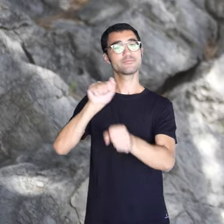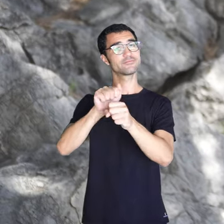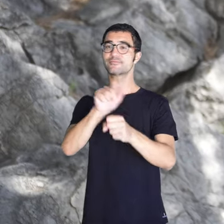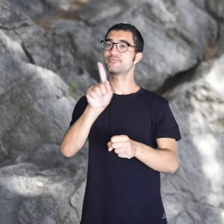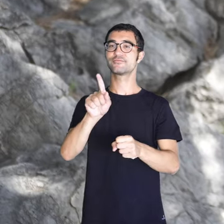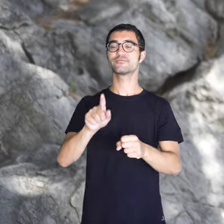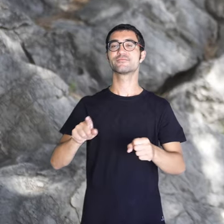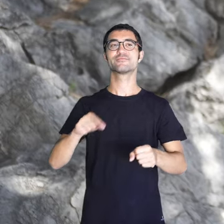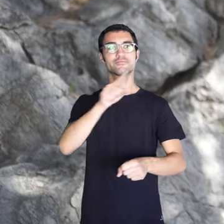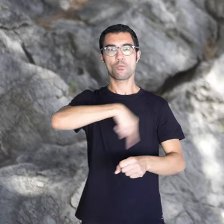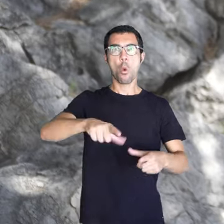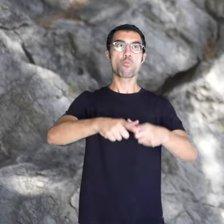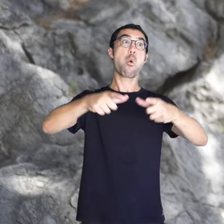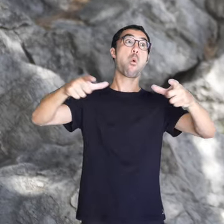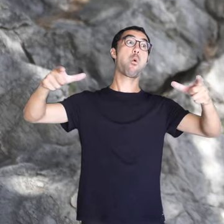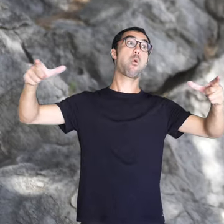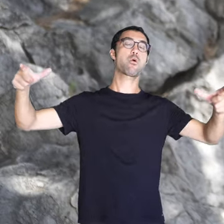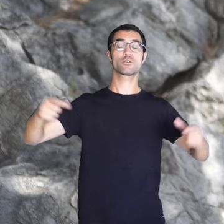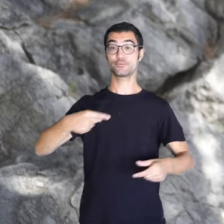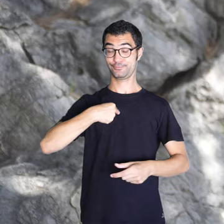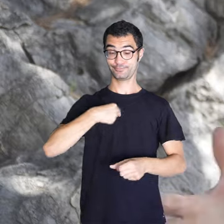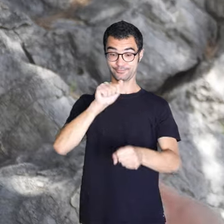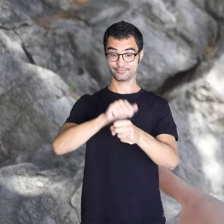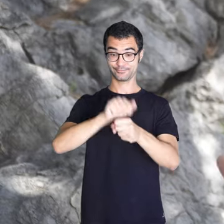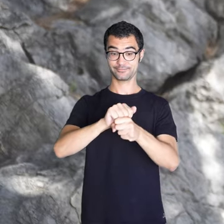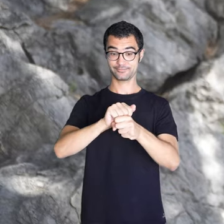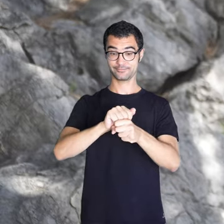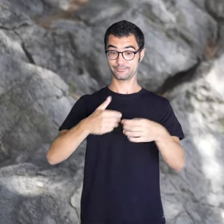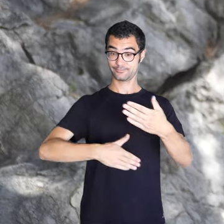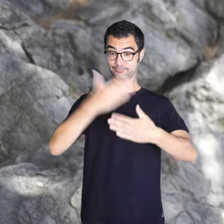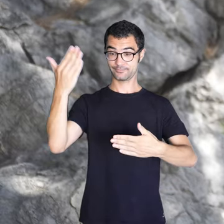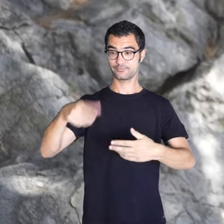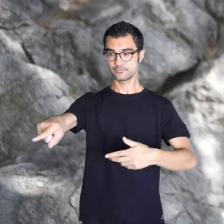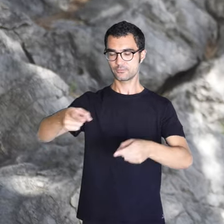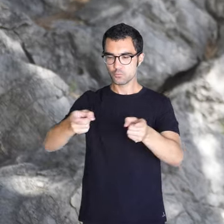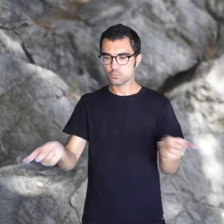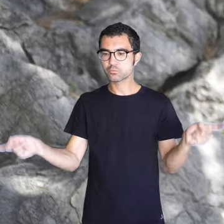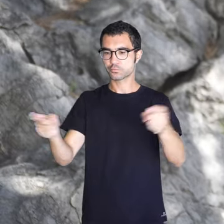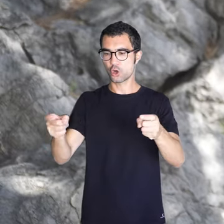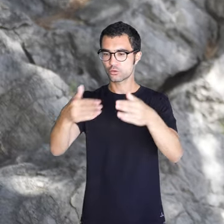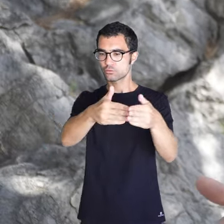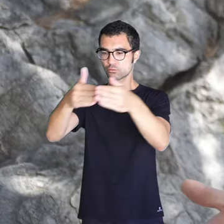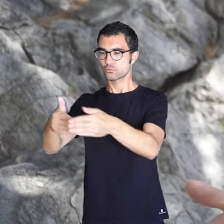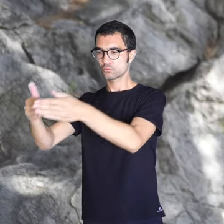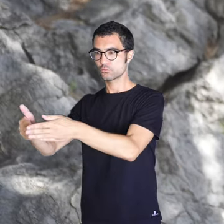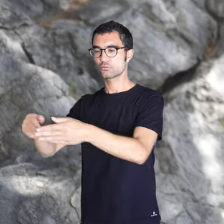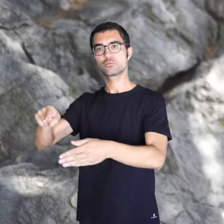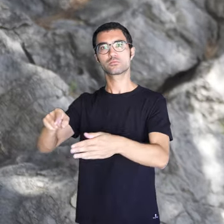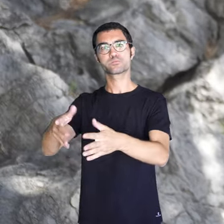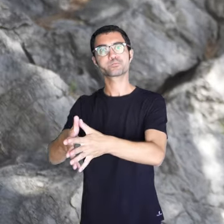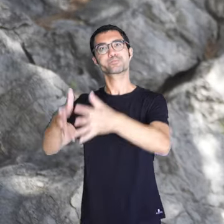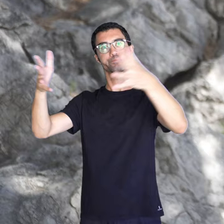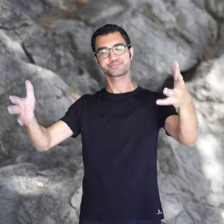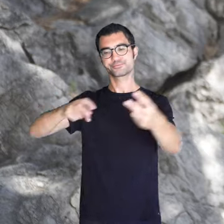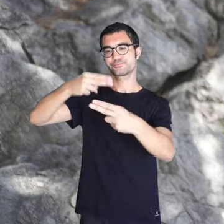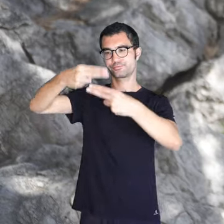una borrada. O sigui, quan jo vaig començar a pescar, se va ampliar el port, i no sé el número que hi havia abans,